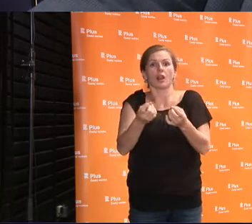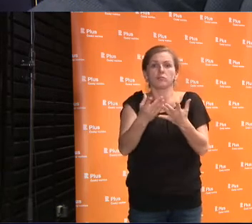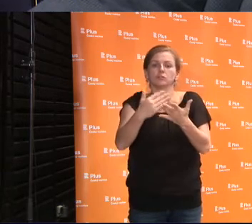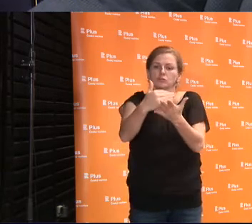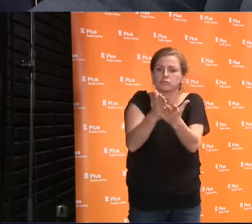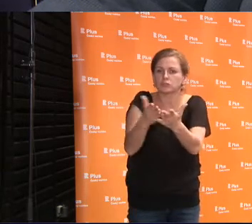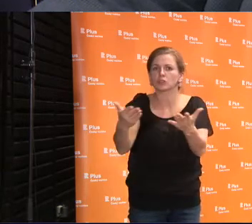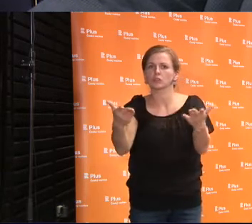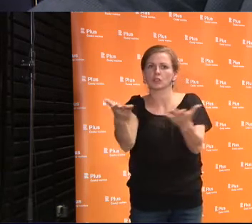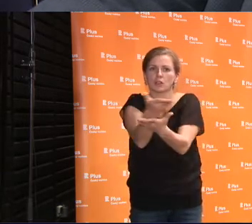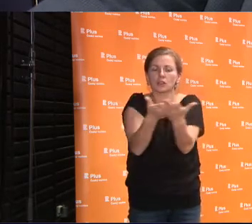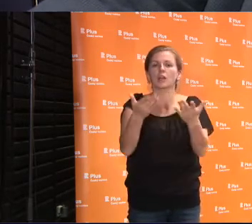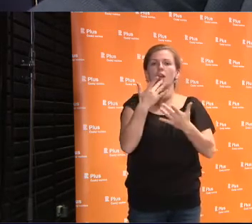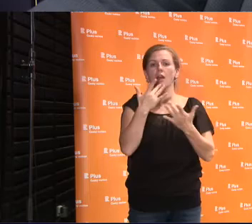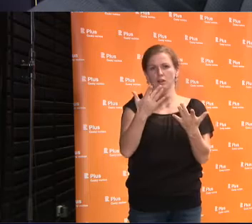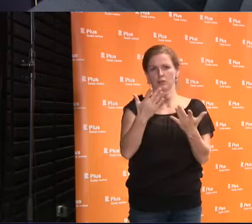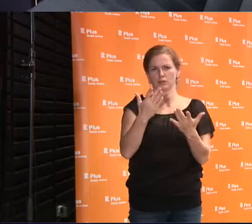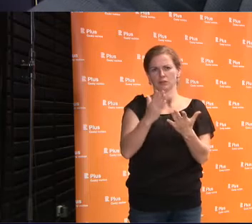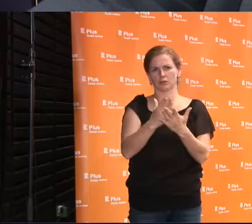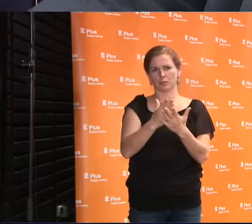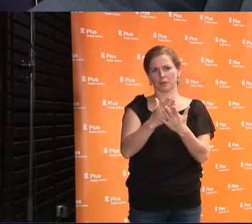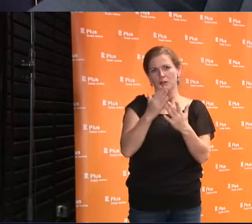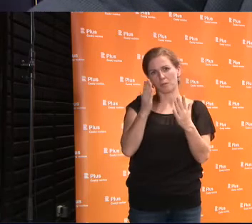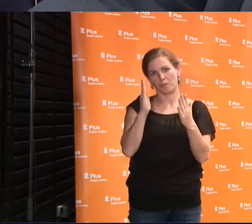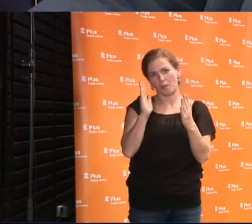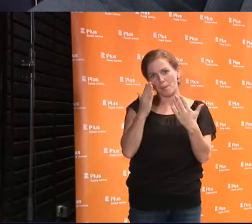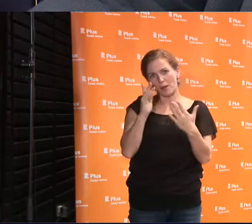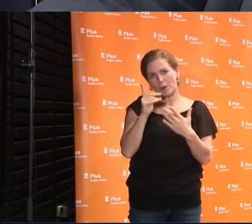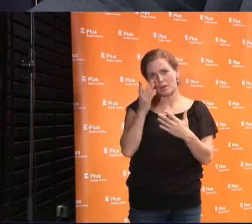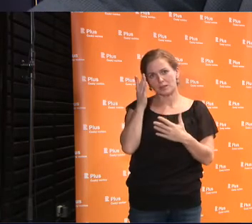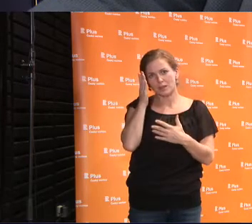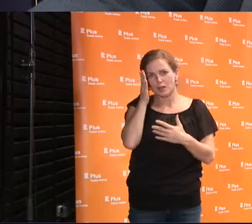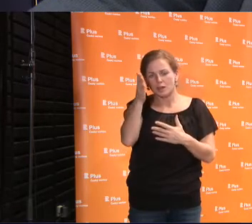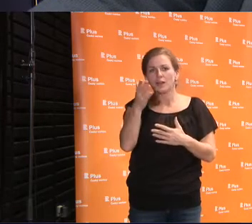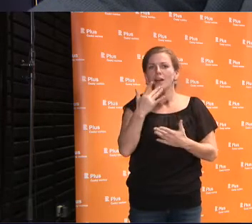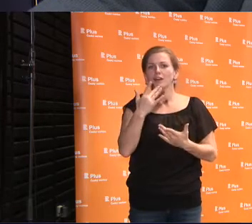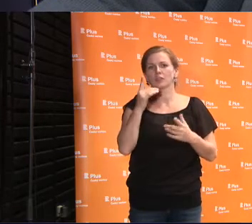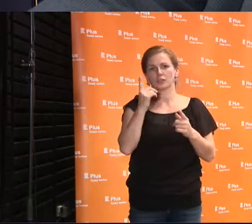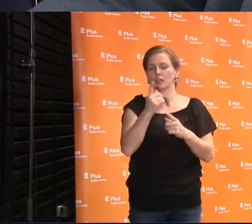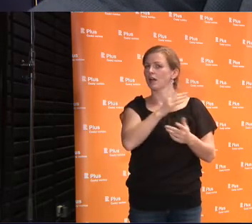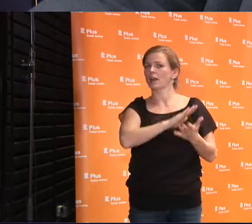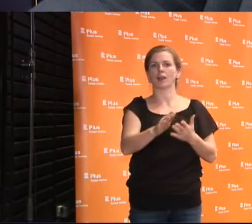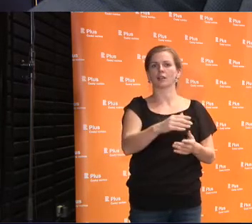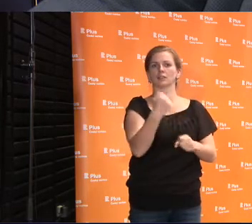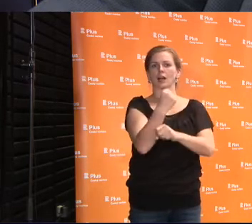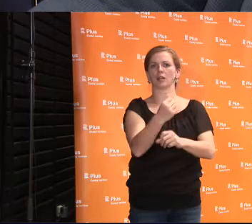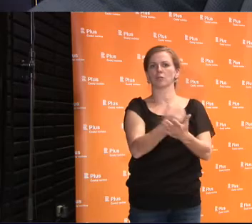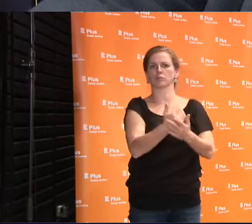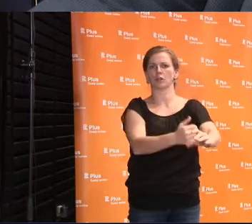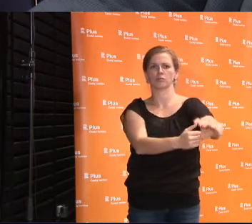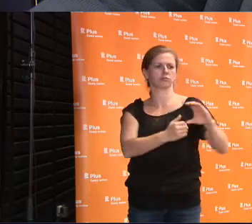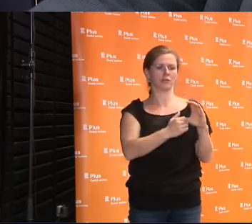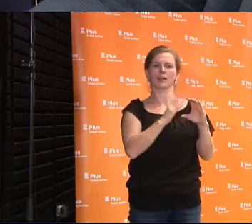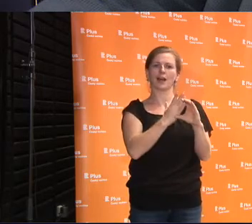mohlo vypadat, už jsme se tady bavili. To, že nesměřujeme jednoznačně a rychle k základnímu příjmu, to je jasné, ale podle mě tahle otázka se